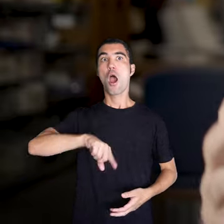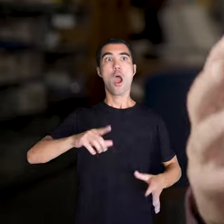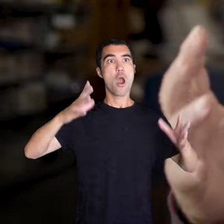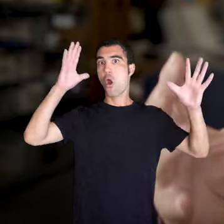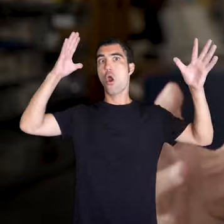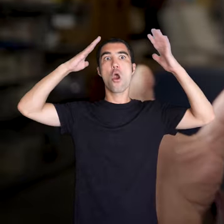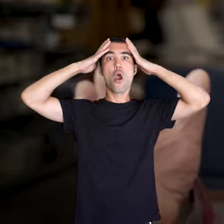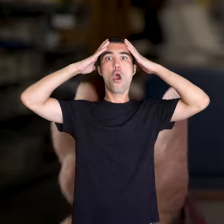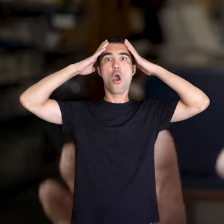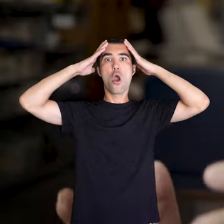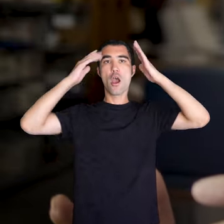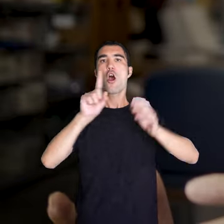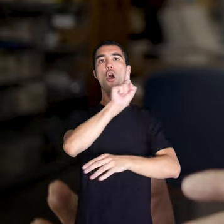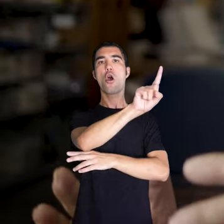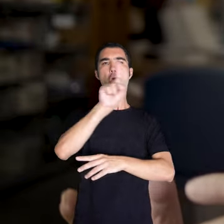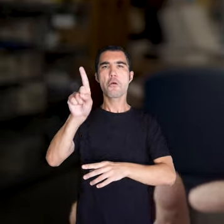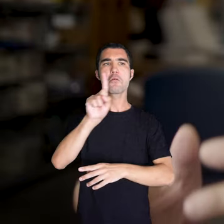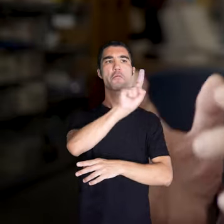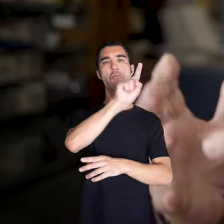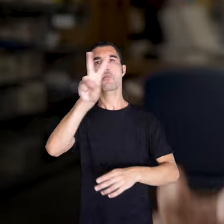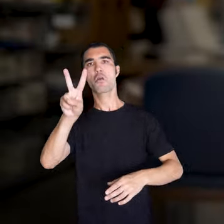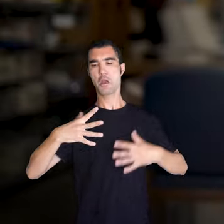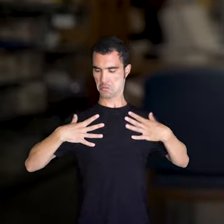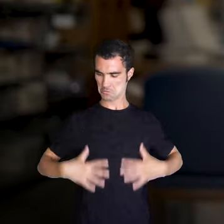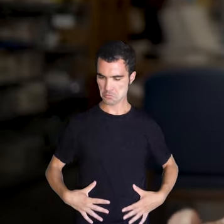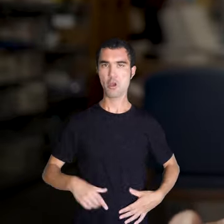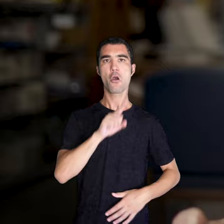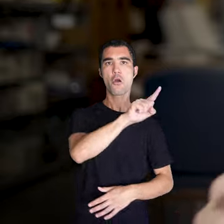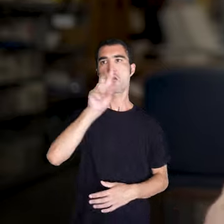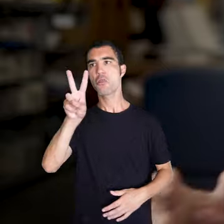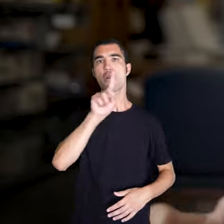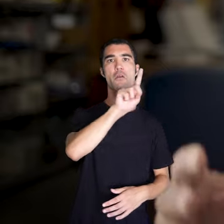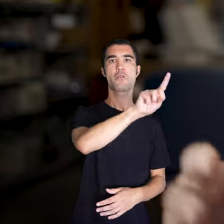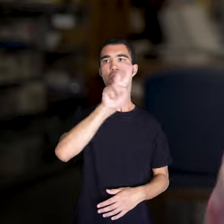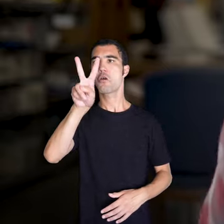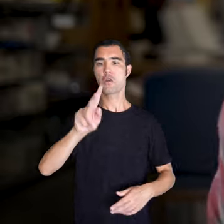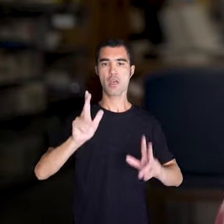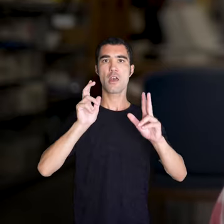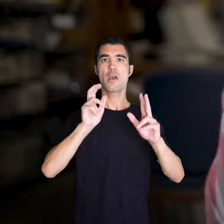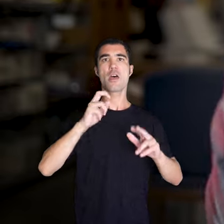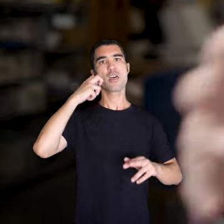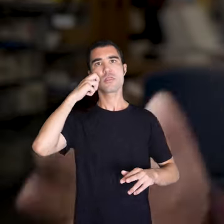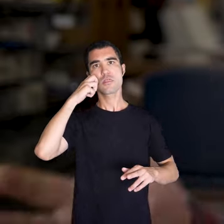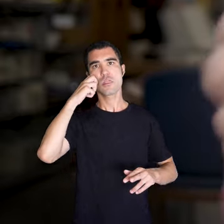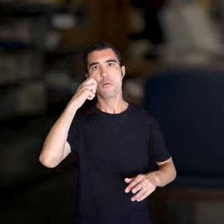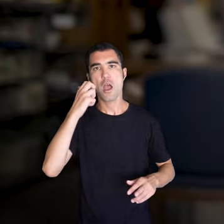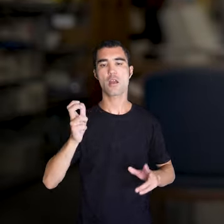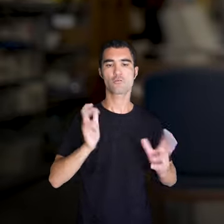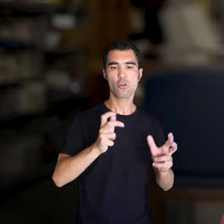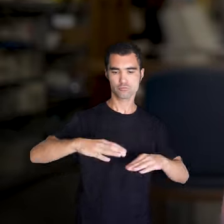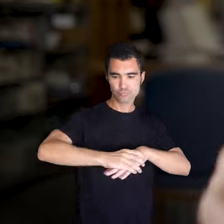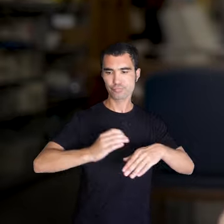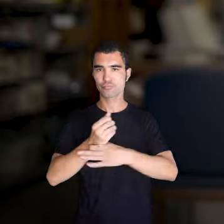cosa enorme, i 11 camies, o 12, 11 parells de botes, o 12, no sé, ja? I tot això perquè els